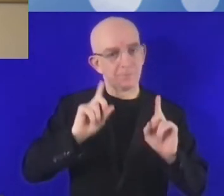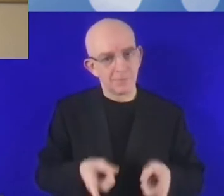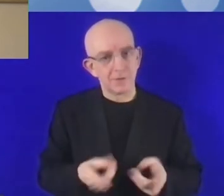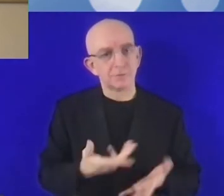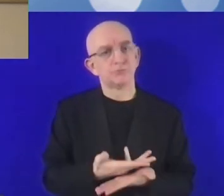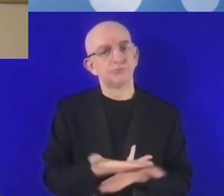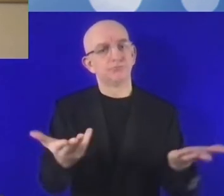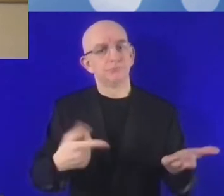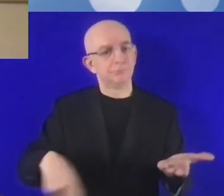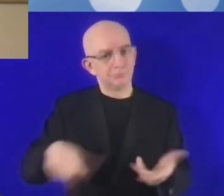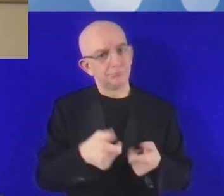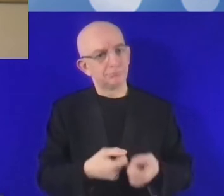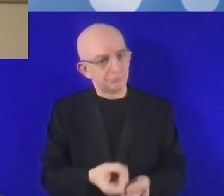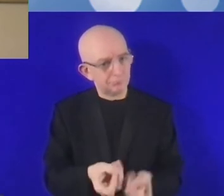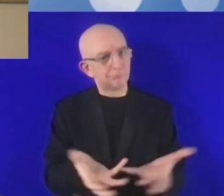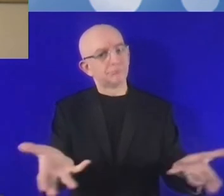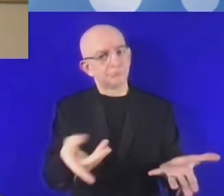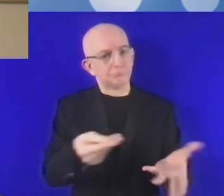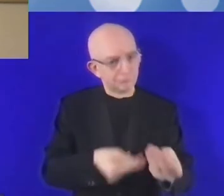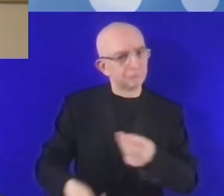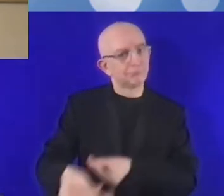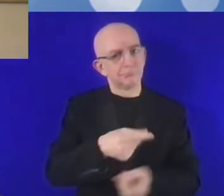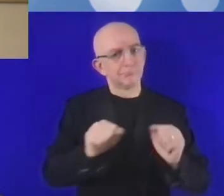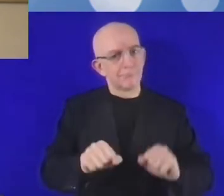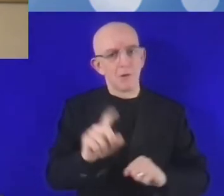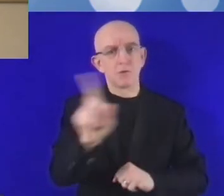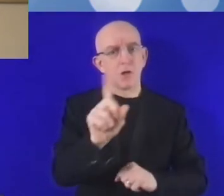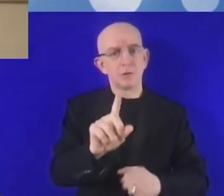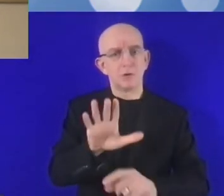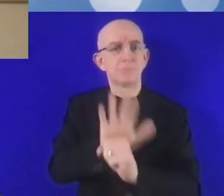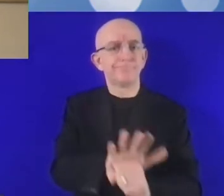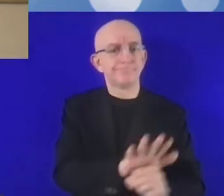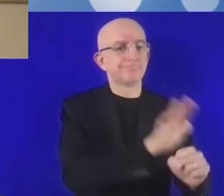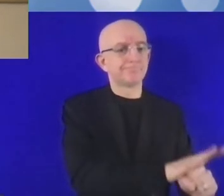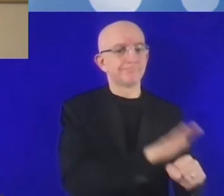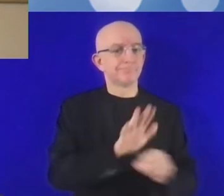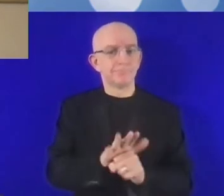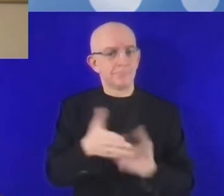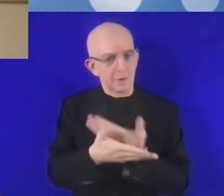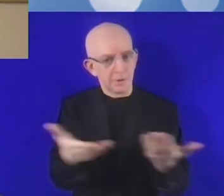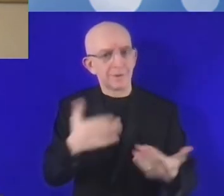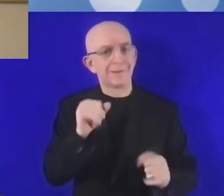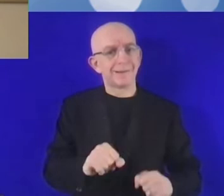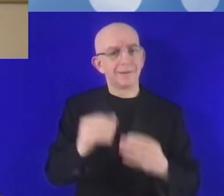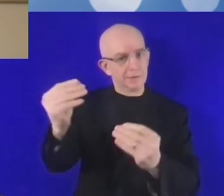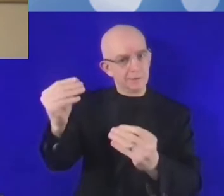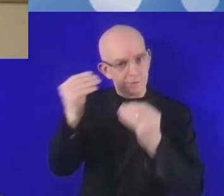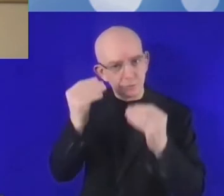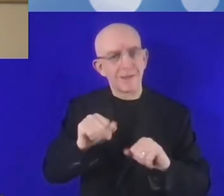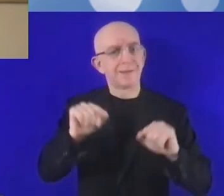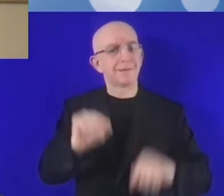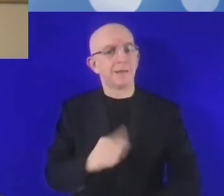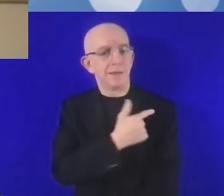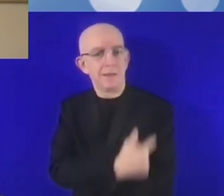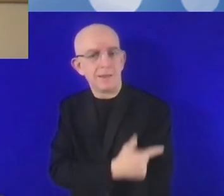la possibilité d'avoir accès à des services de santé et d'éducation via Internet. C'est très important pour le